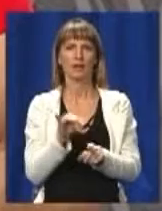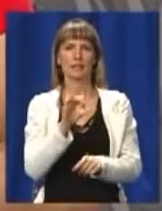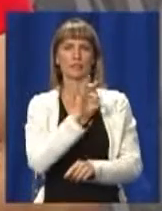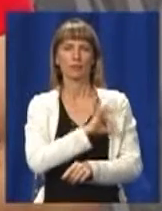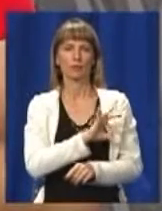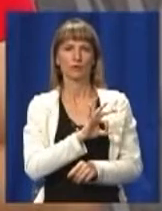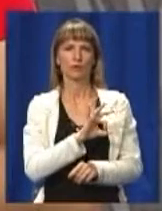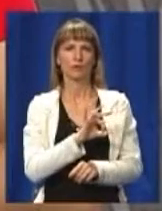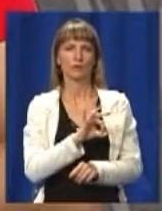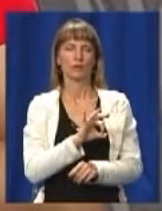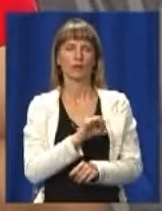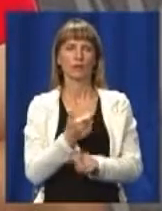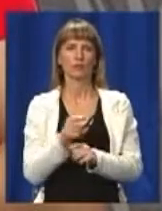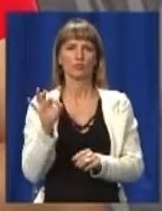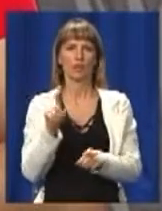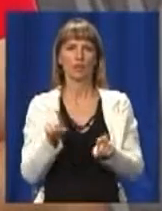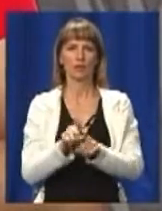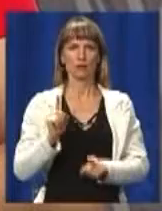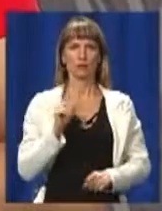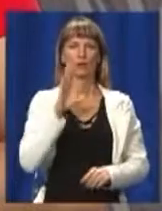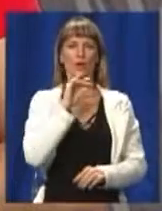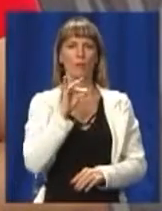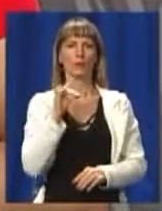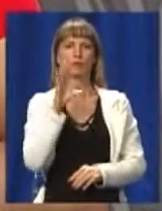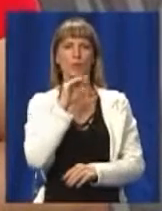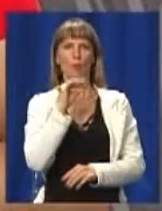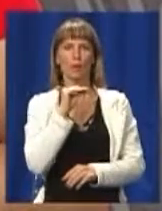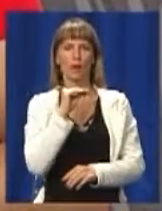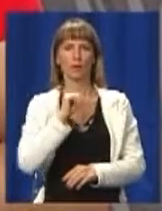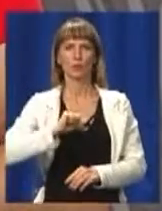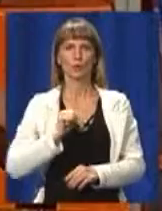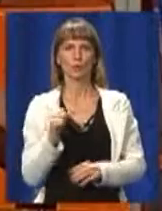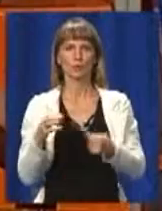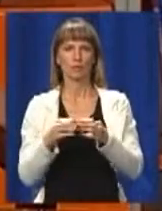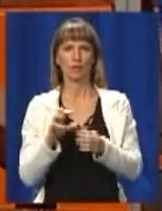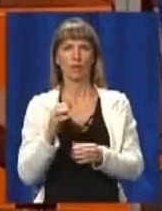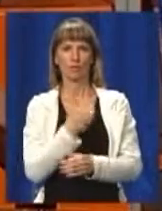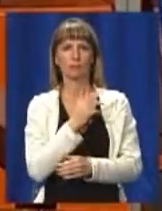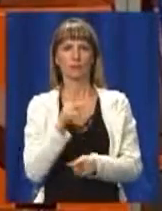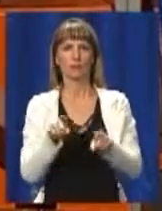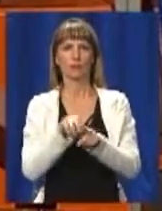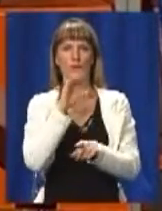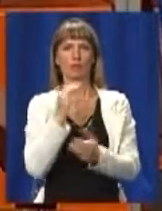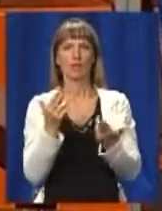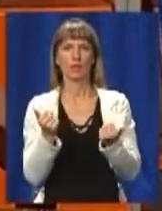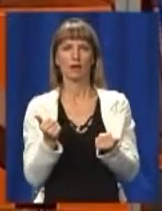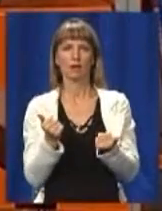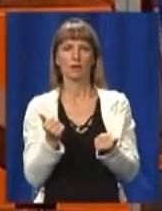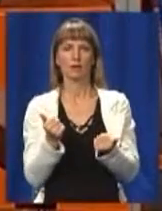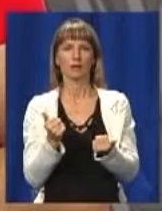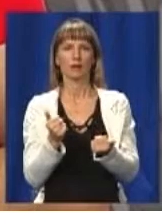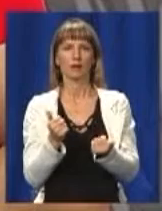їх дуже часто як сторожевих псів та собак-компаньйонів. Хотіла б такого песика? Так.